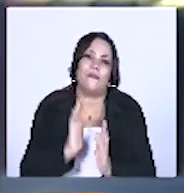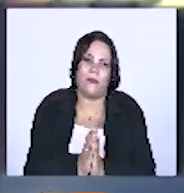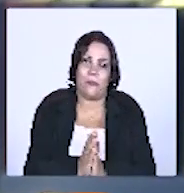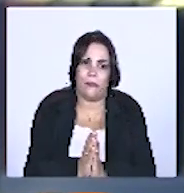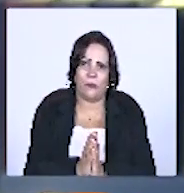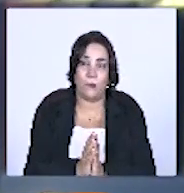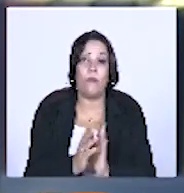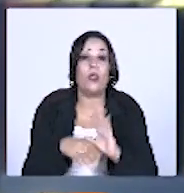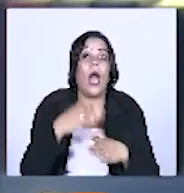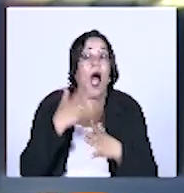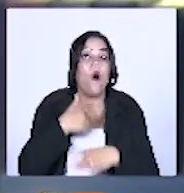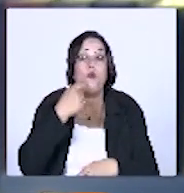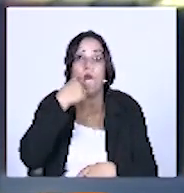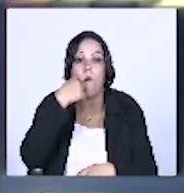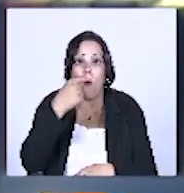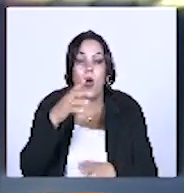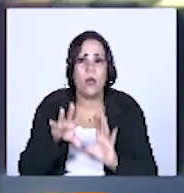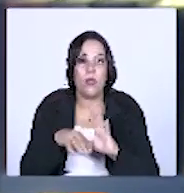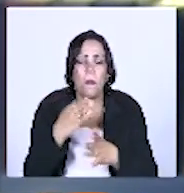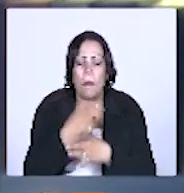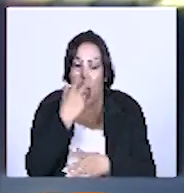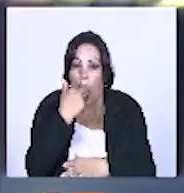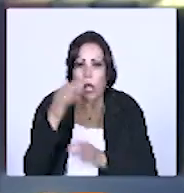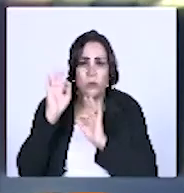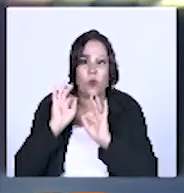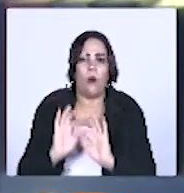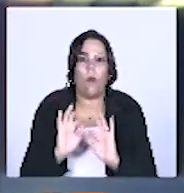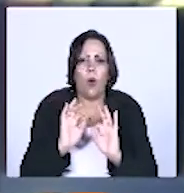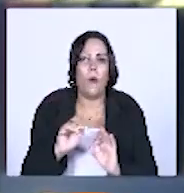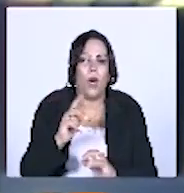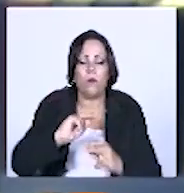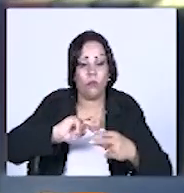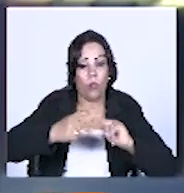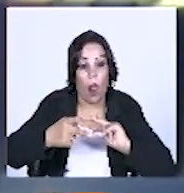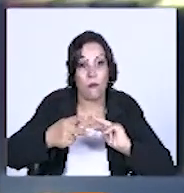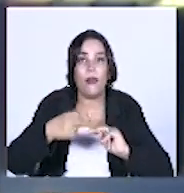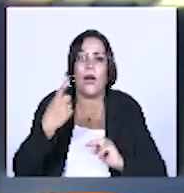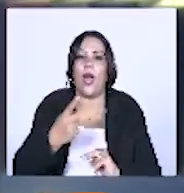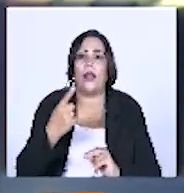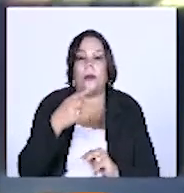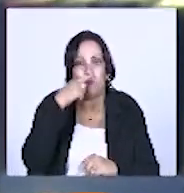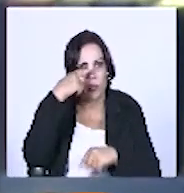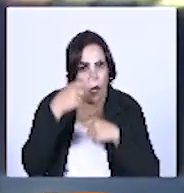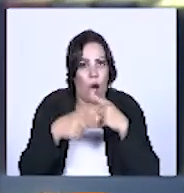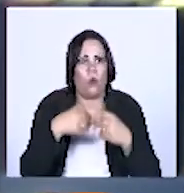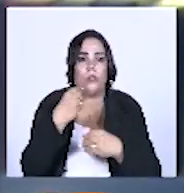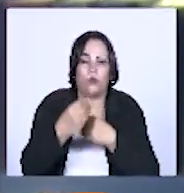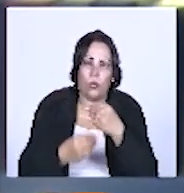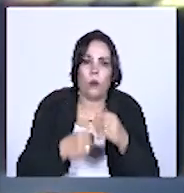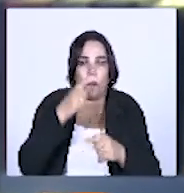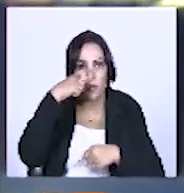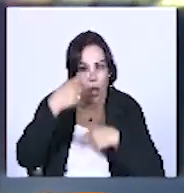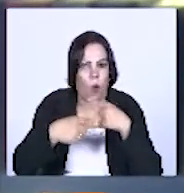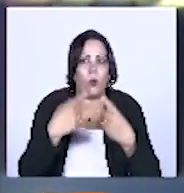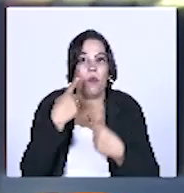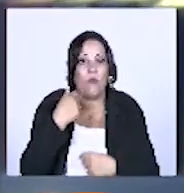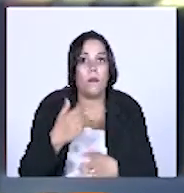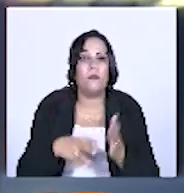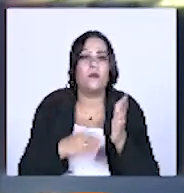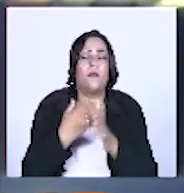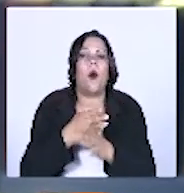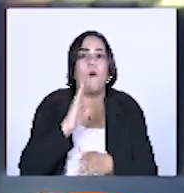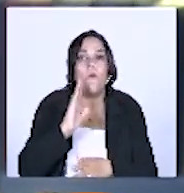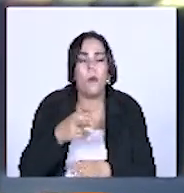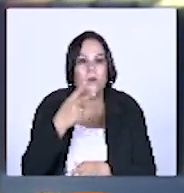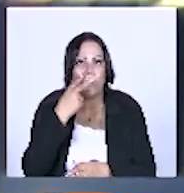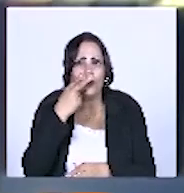فاللي انا عايز اقوله مساله ان تعود الناس على شيء معين ده لا يعني بالضروره انه يستمر الى الابد ممكن نعيد